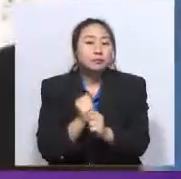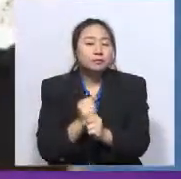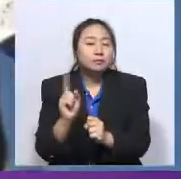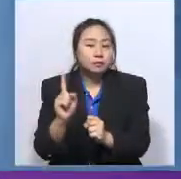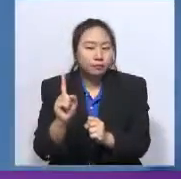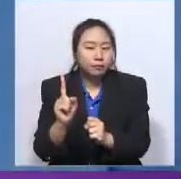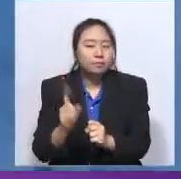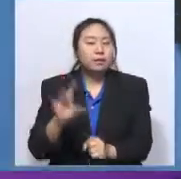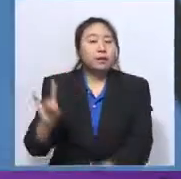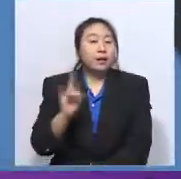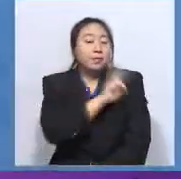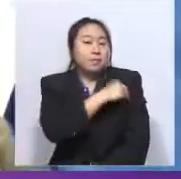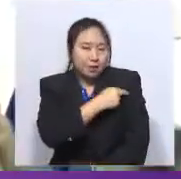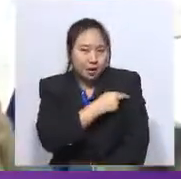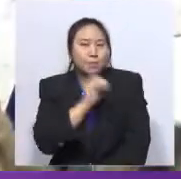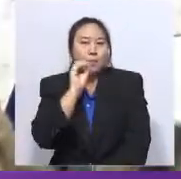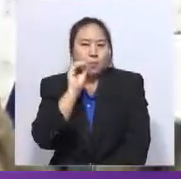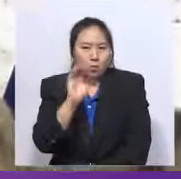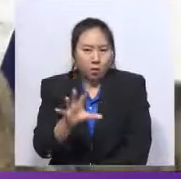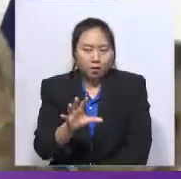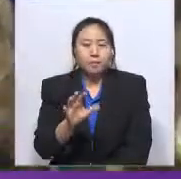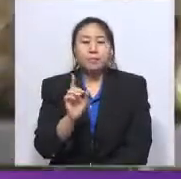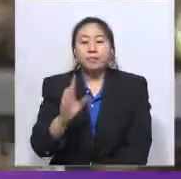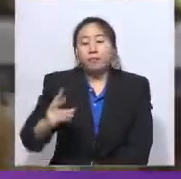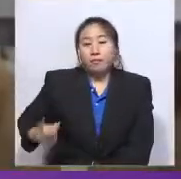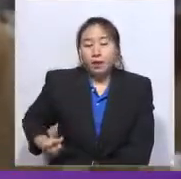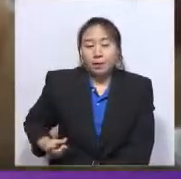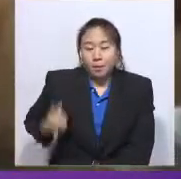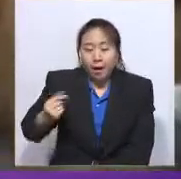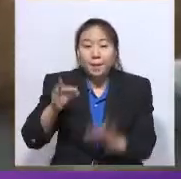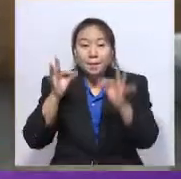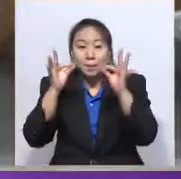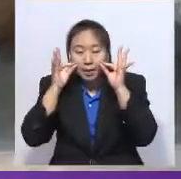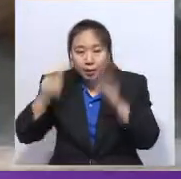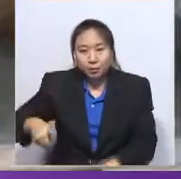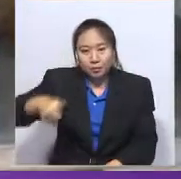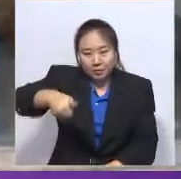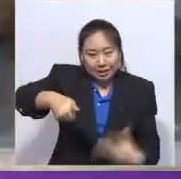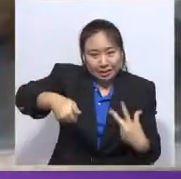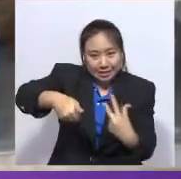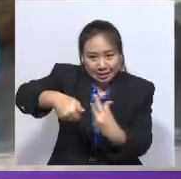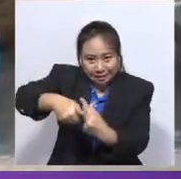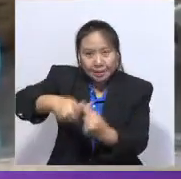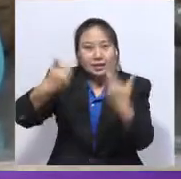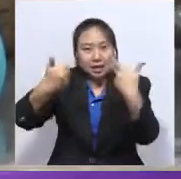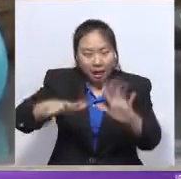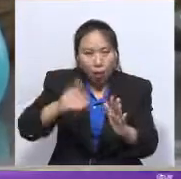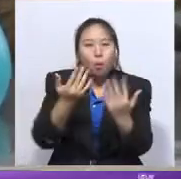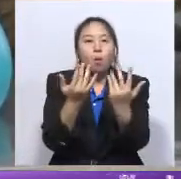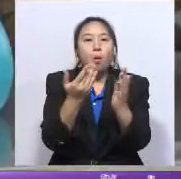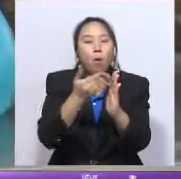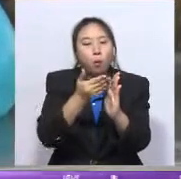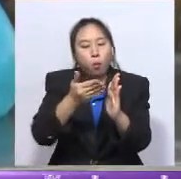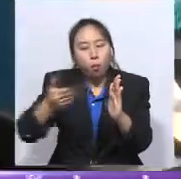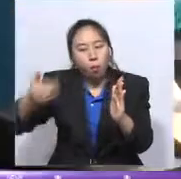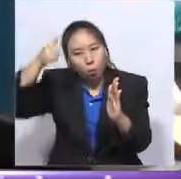ที่ทางสัตวแพทย์เนี่ยเน้นย้ำเลยก็คือว่าพอพาสุนัขหรือว่าแมวเนี่ยไปฉีดวัคซีนแล้ว7วันนะคะอย่าเพิ่งอาบน้ำ